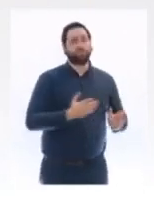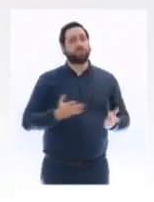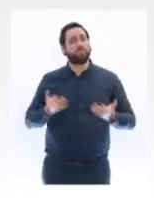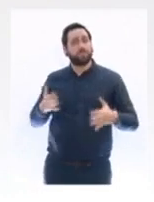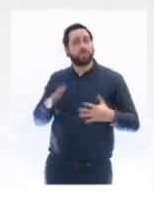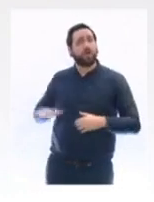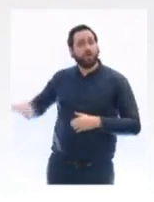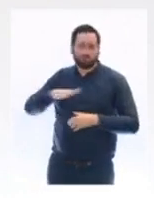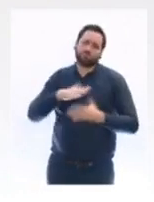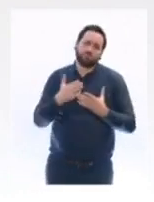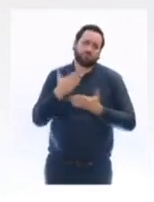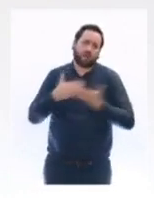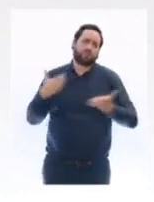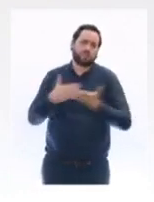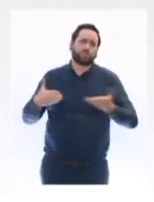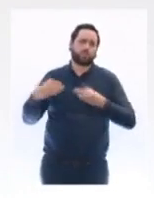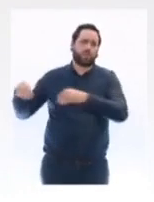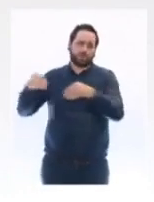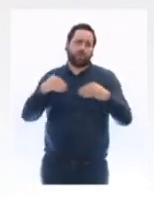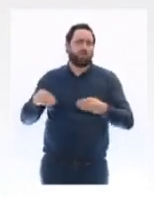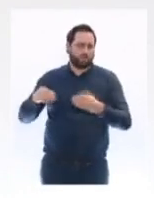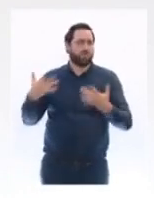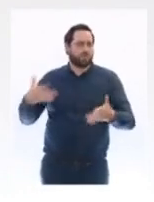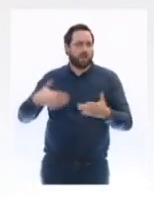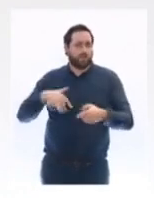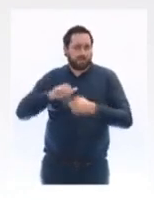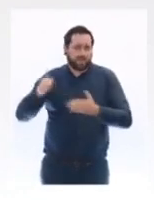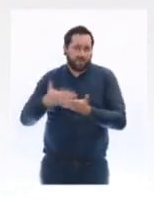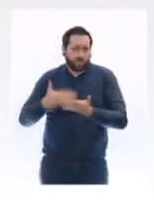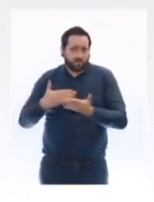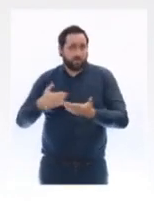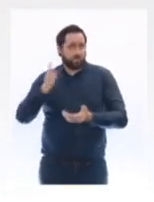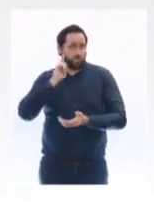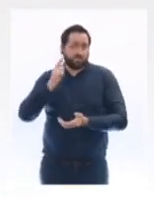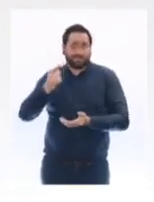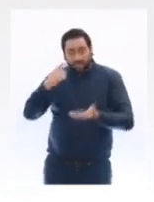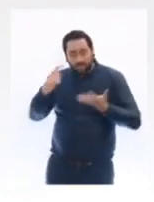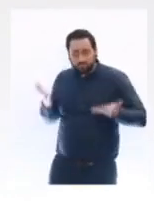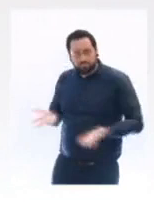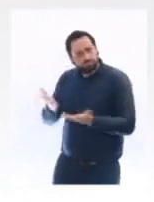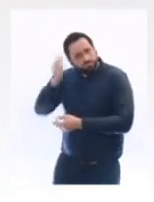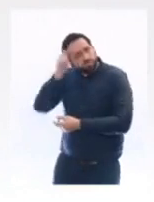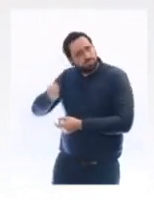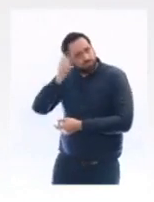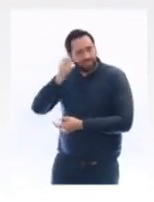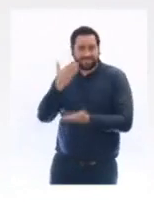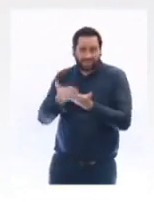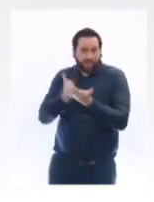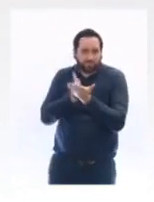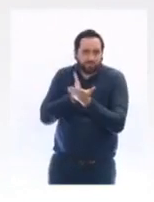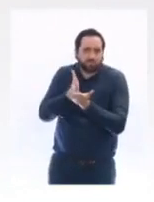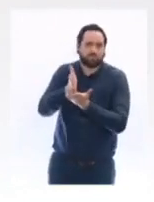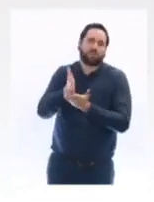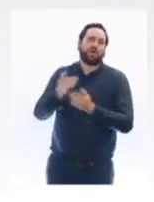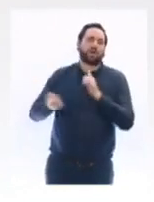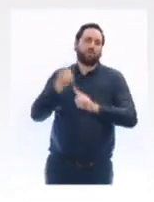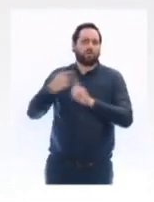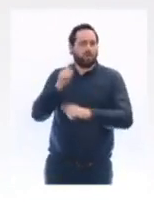les clients pourront venir chercher leur nouveau véhicule sur rendez-vous. Quel est le coût total de ces